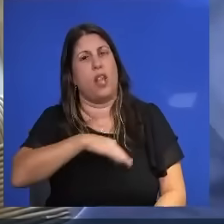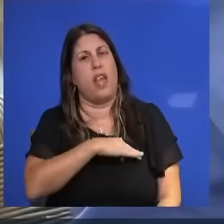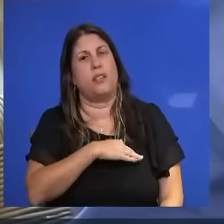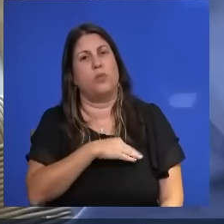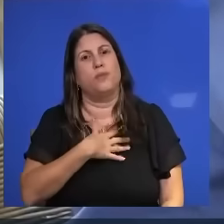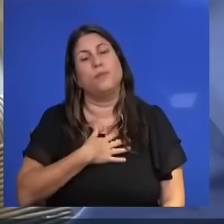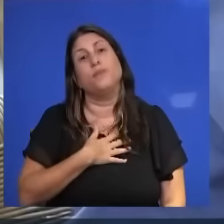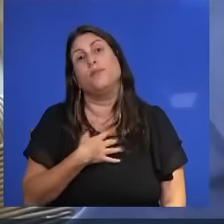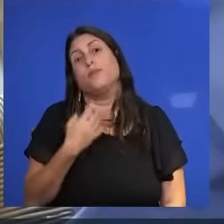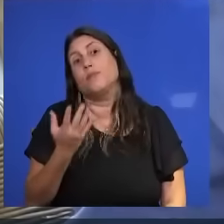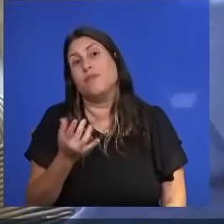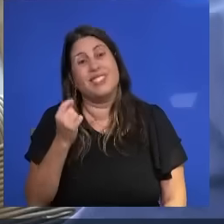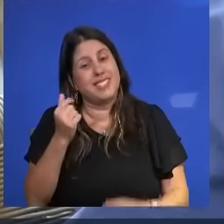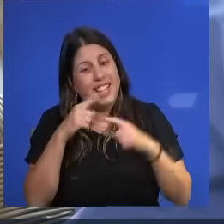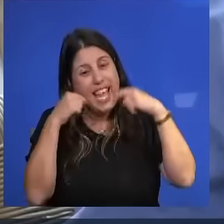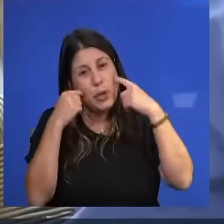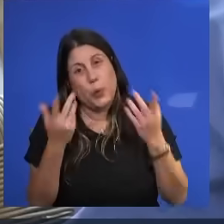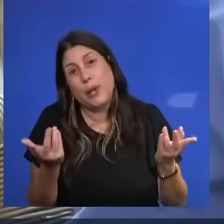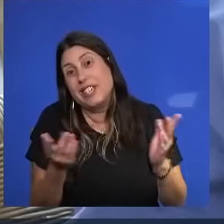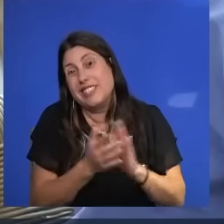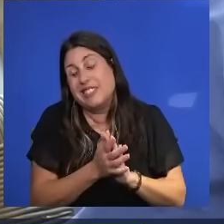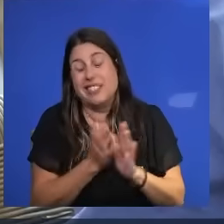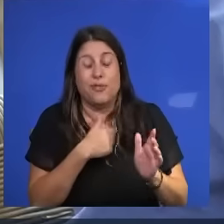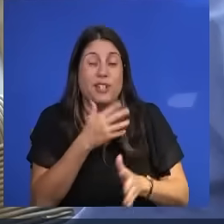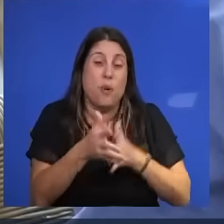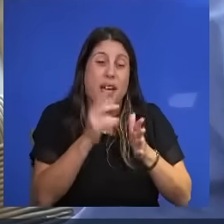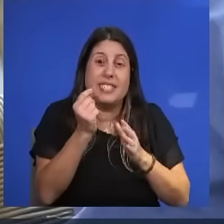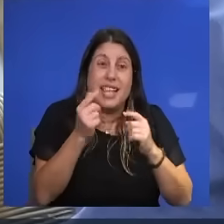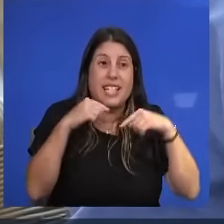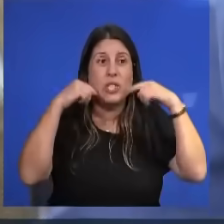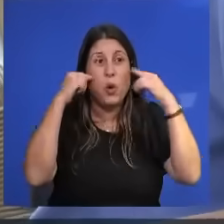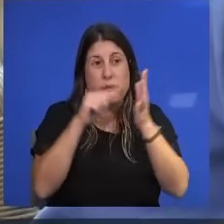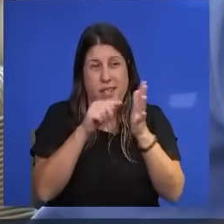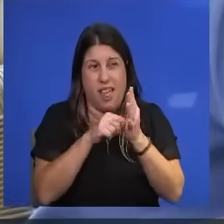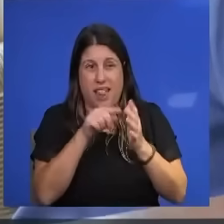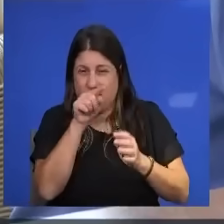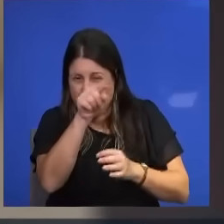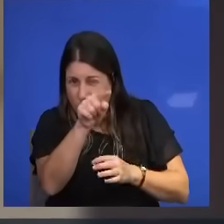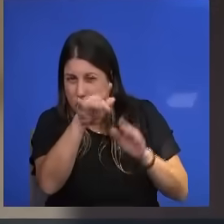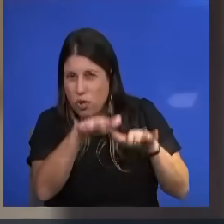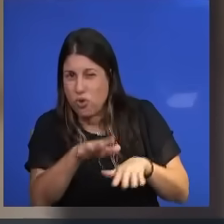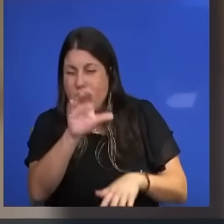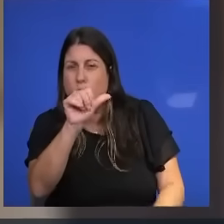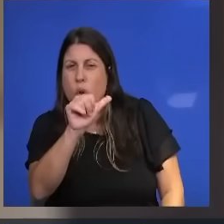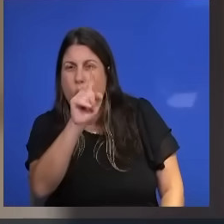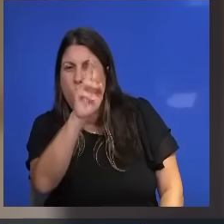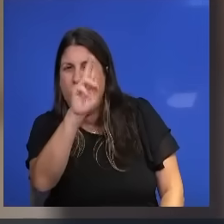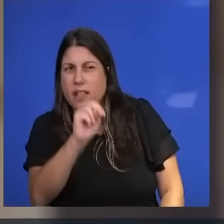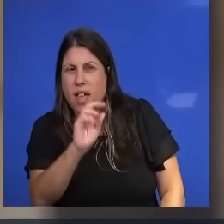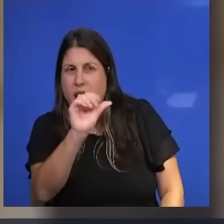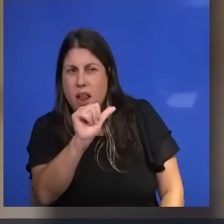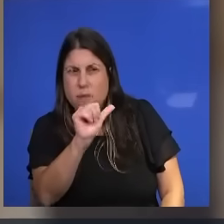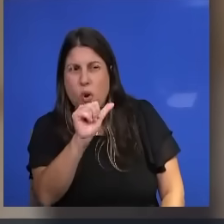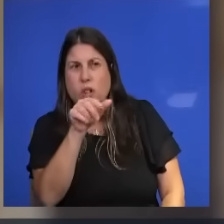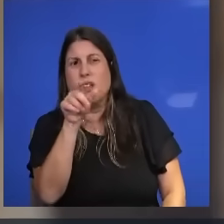קצת חיוך. ואני אומר קצת חיוך, כי שמה יושב אורן אלמוג, שנתעבר בפיגוע